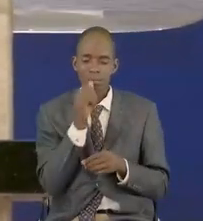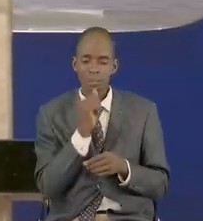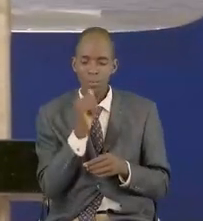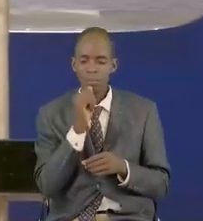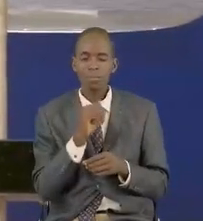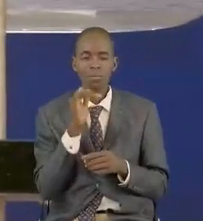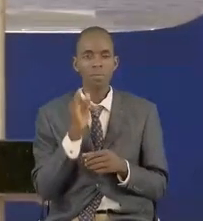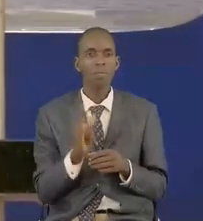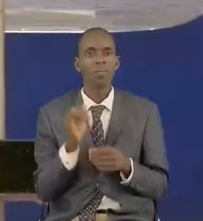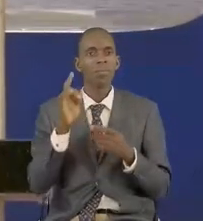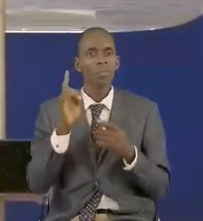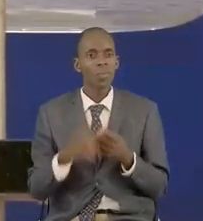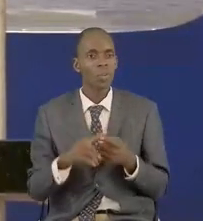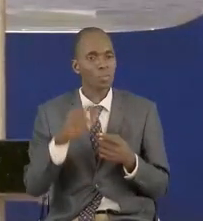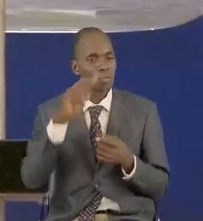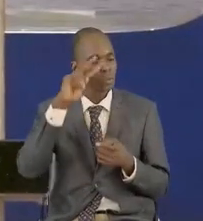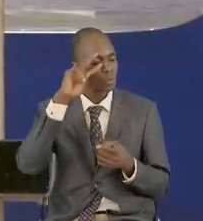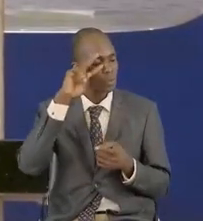épier